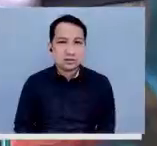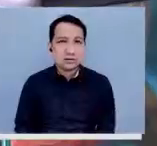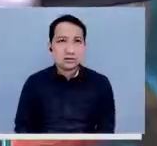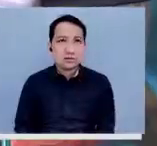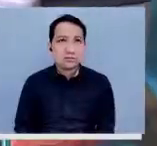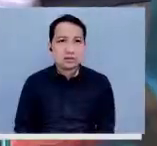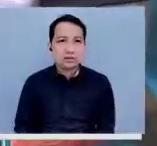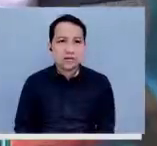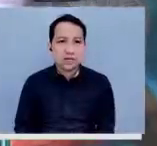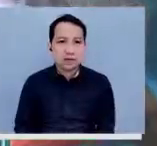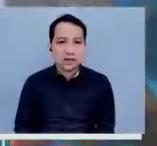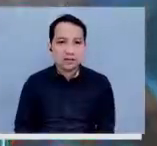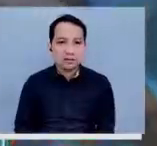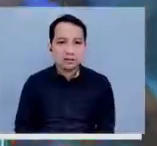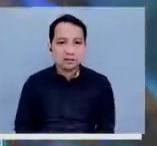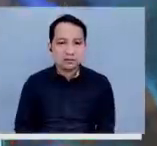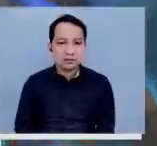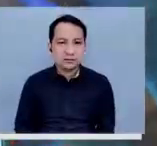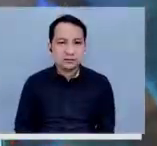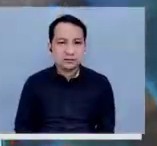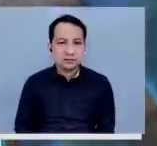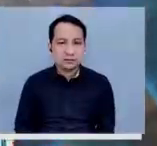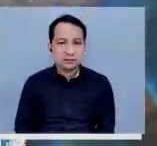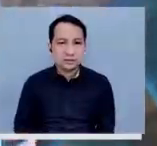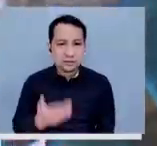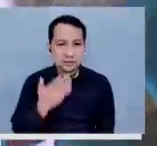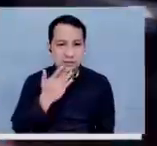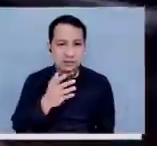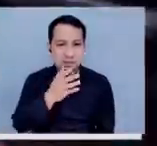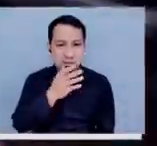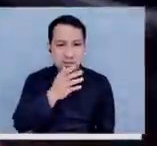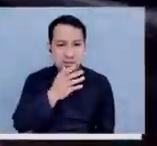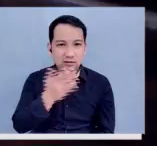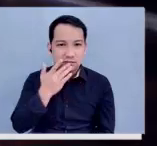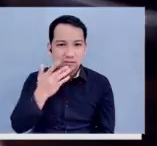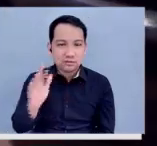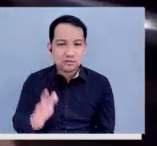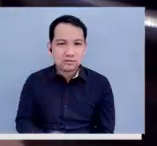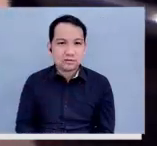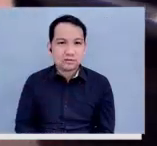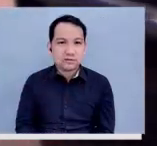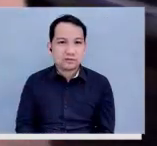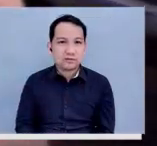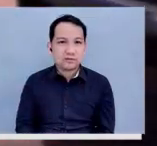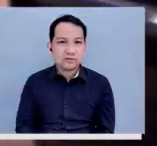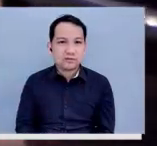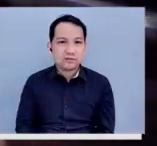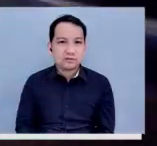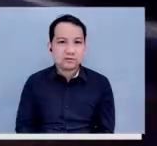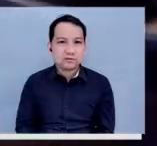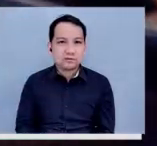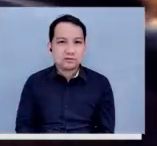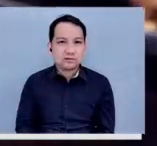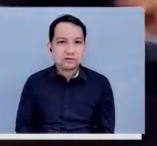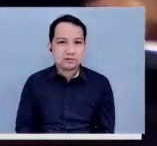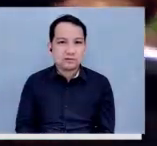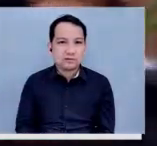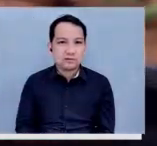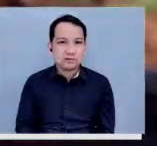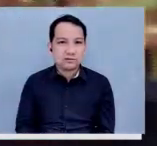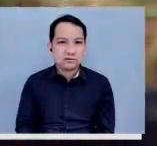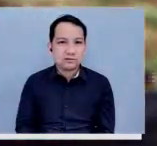tayong kumain. Napakasarap, Maui. Okay, ito na. Napapasayo ako. Ano nangyayari? Ang